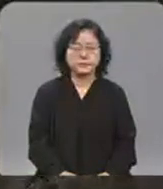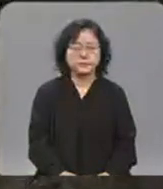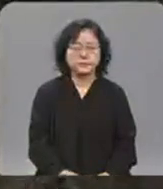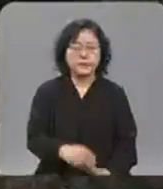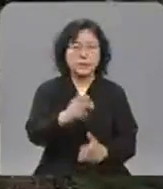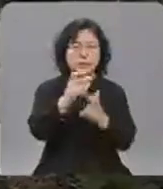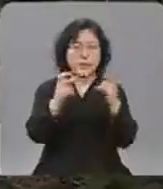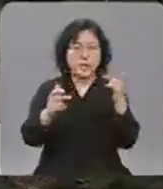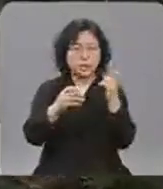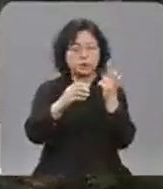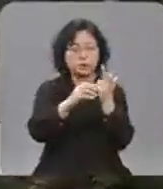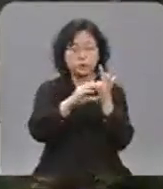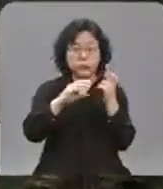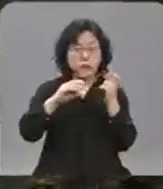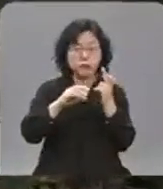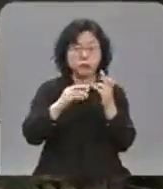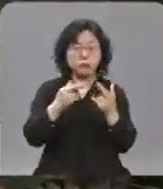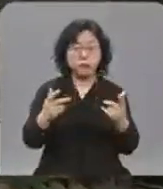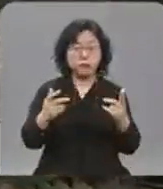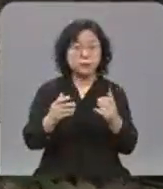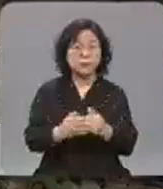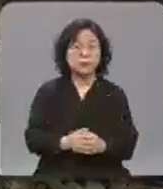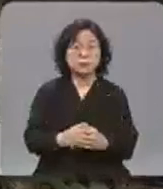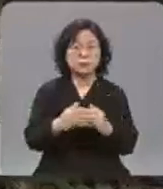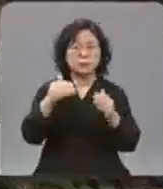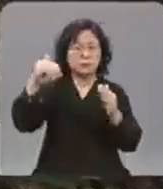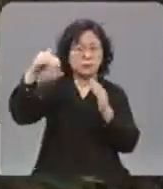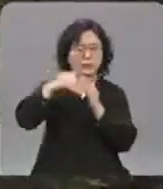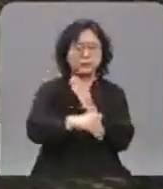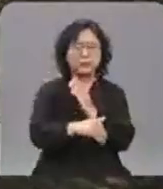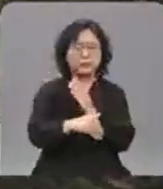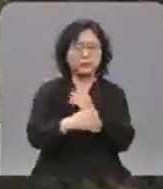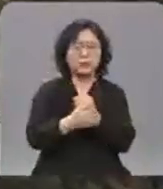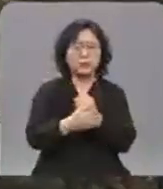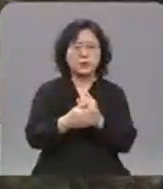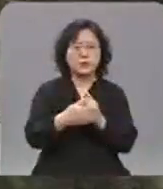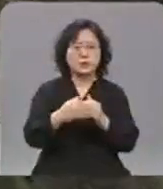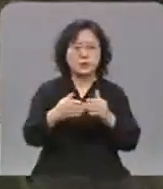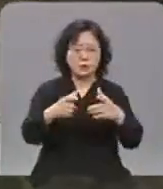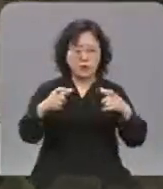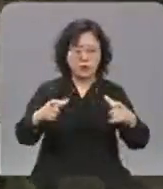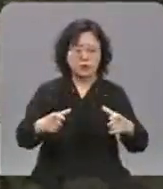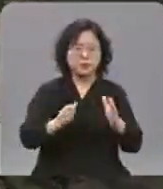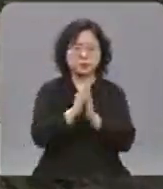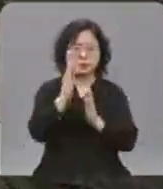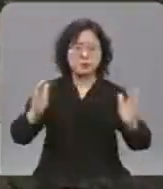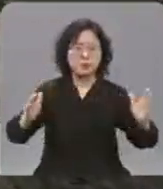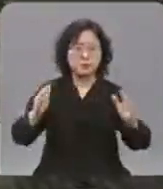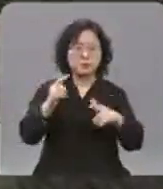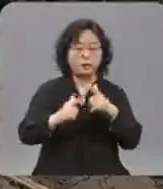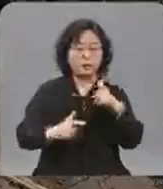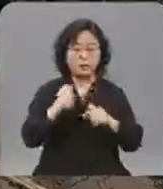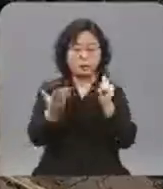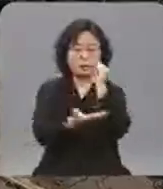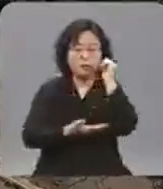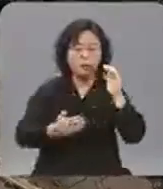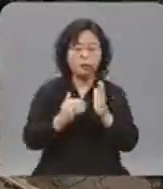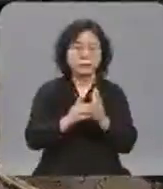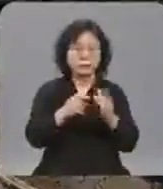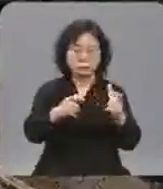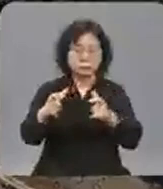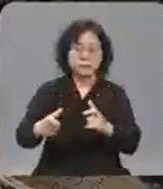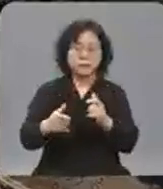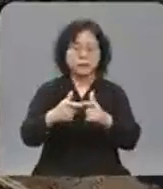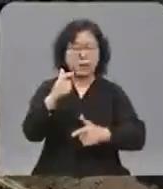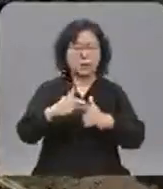산 중턱이 민둥산이 됐습니다. 급경사지까지 경계선 안의 숲이 모두 사라졌습니다. 구역 안